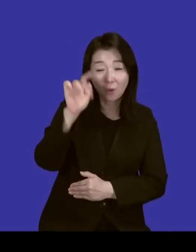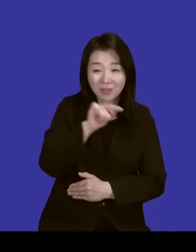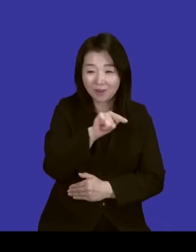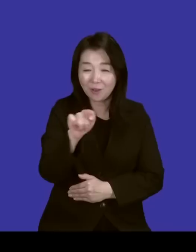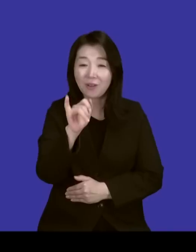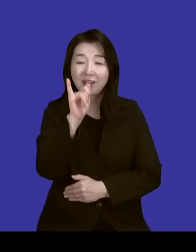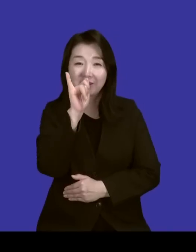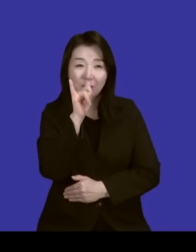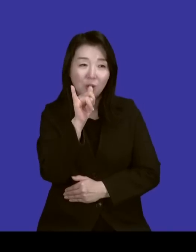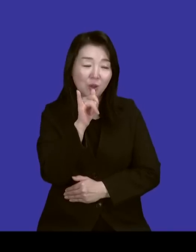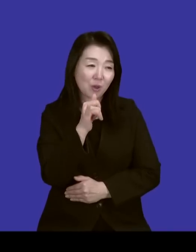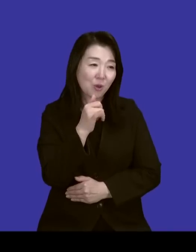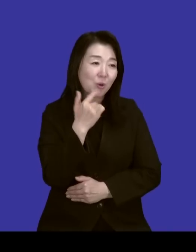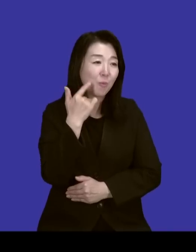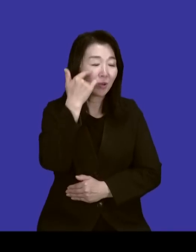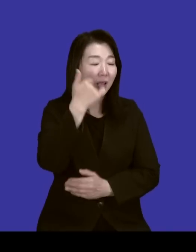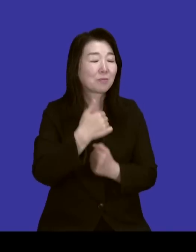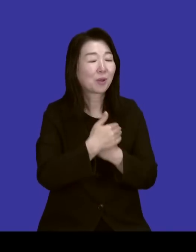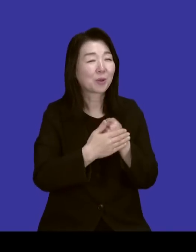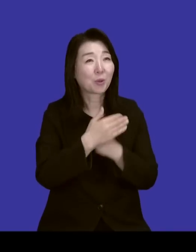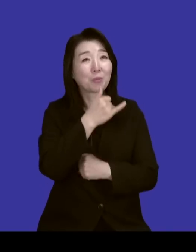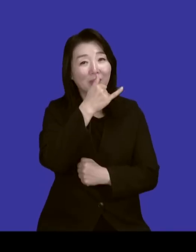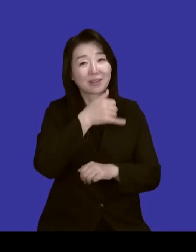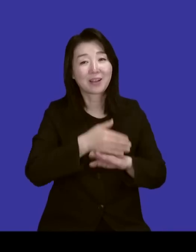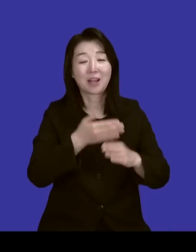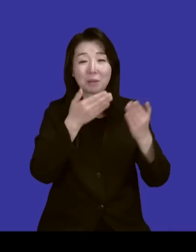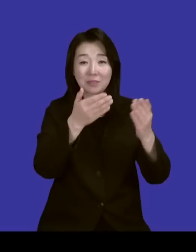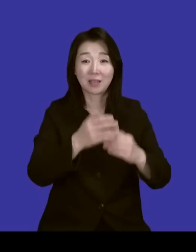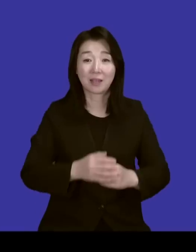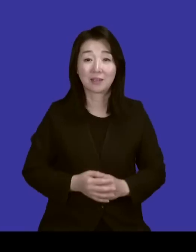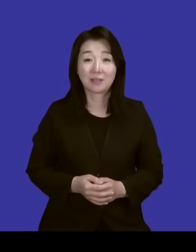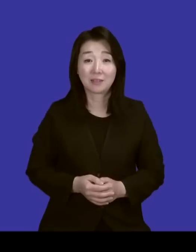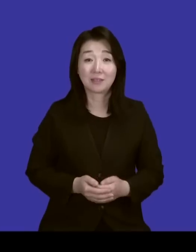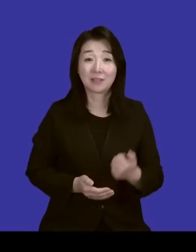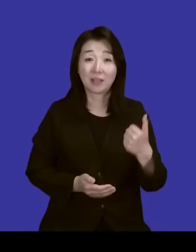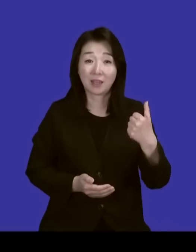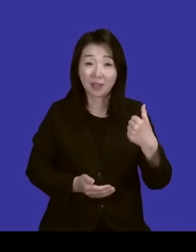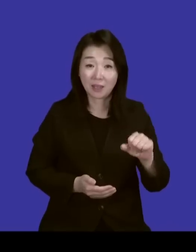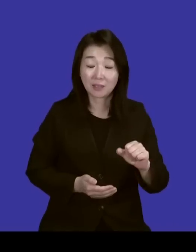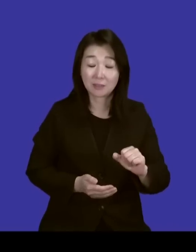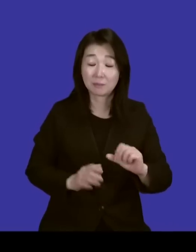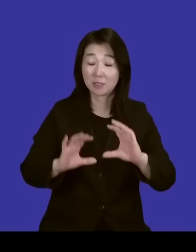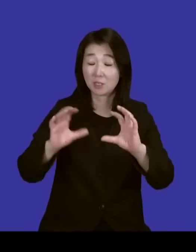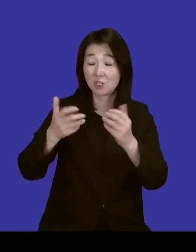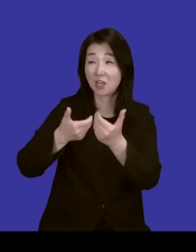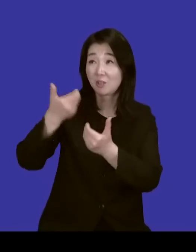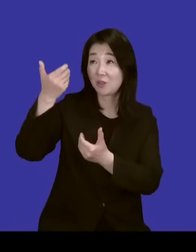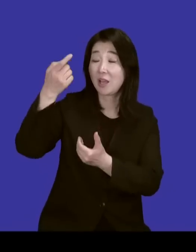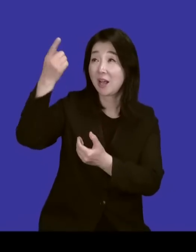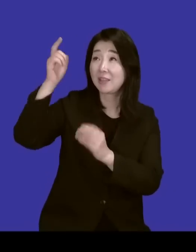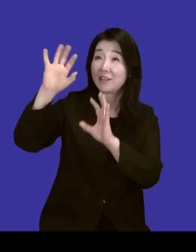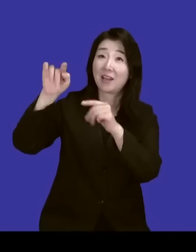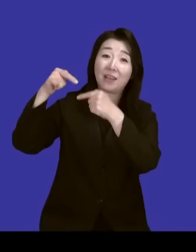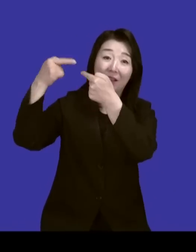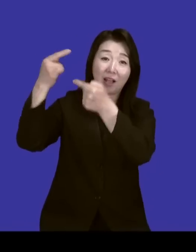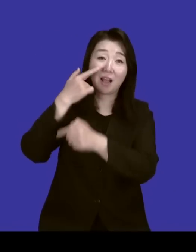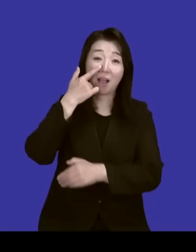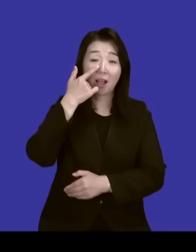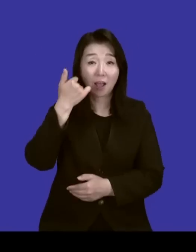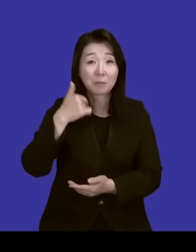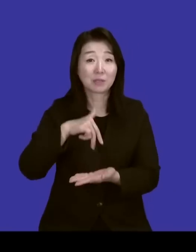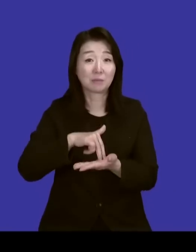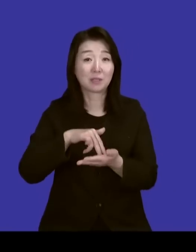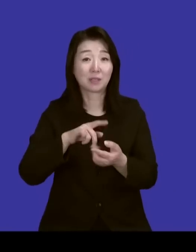이렇게 목사님의 노력으로 이루어진 것에 감사드리고요. 저는 이제 아드님 세상 떠나 하늘나라에 가신